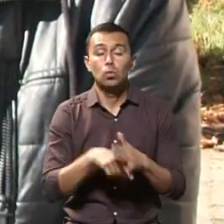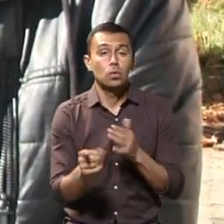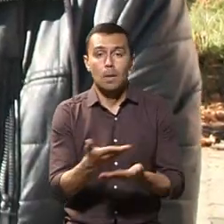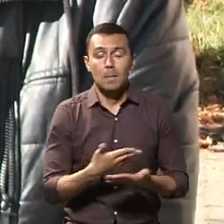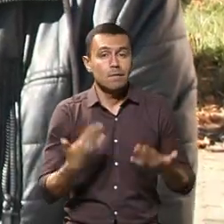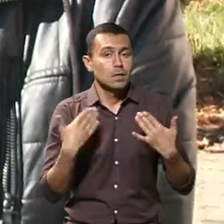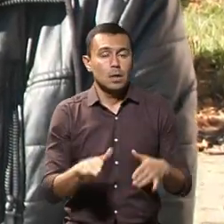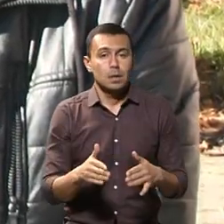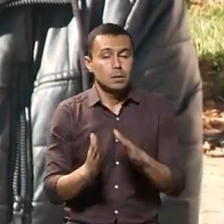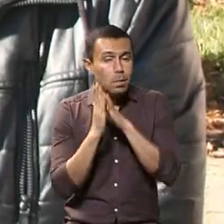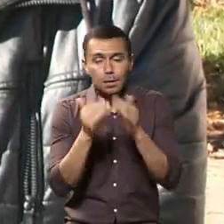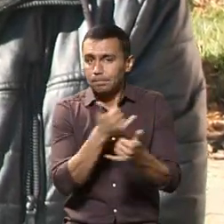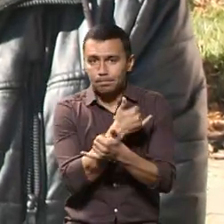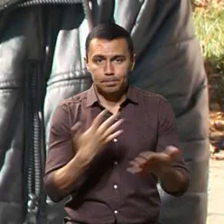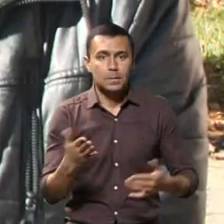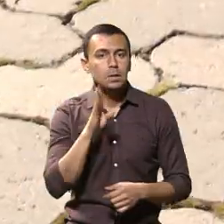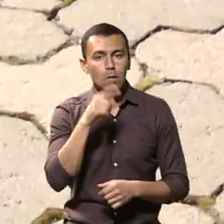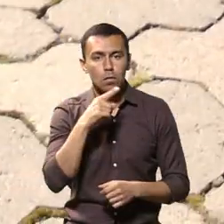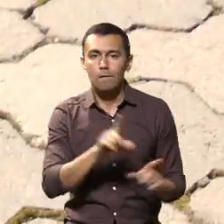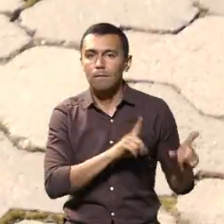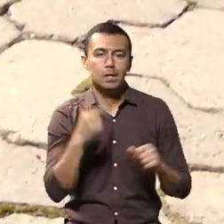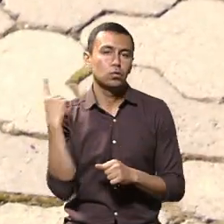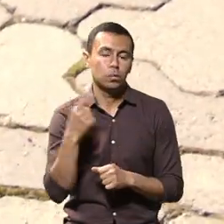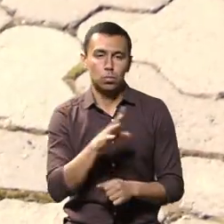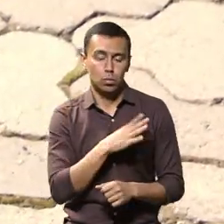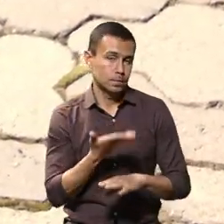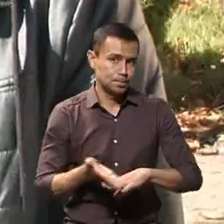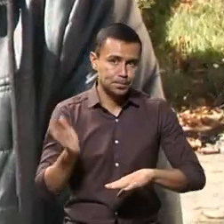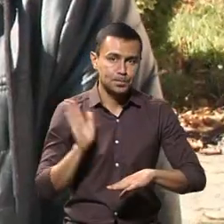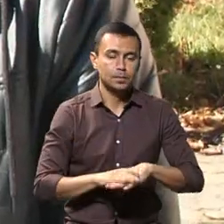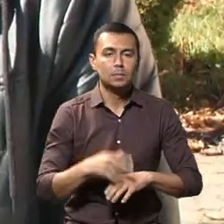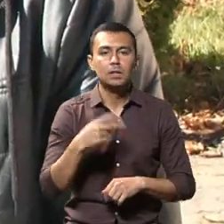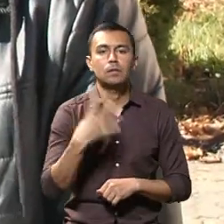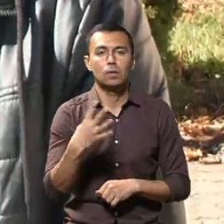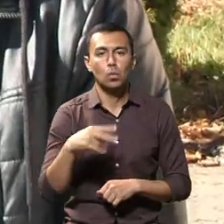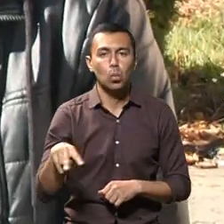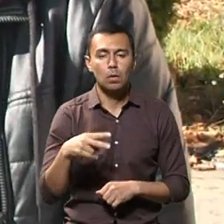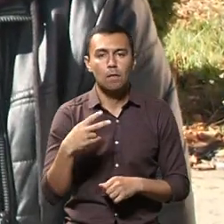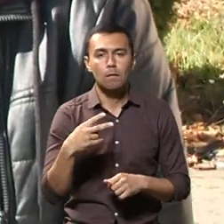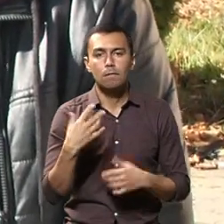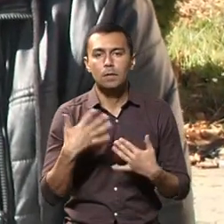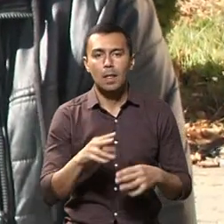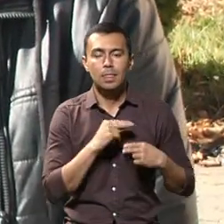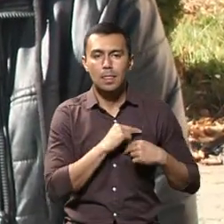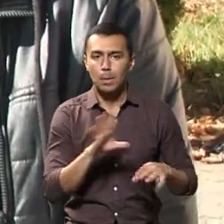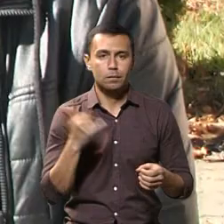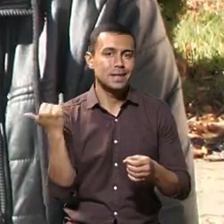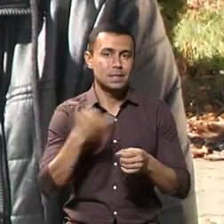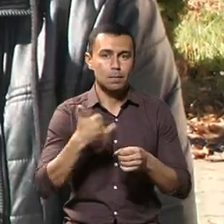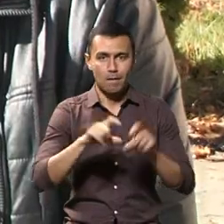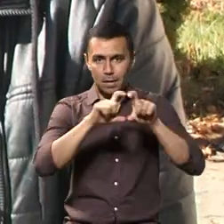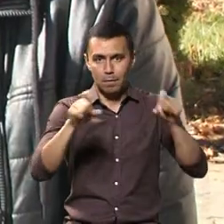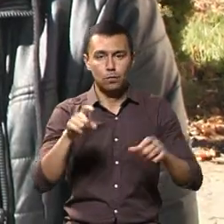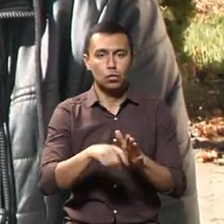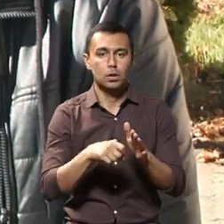вже не спимо. Жінка каже, виїхати з області було складно. 24 лютого вже не працювали заправки в Донецькій